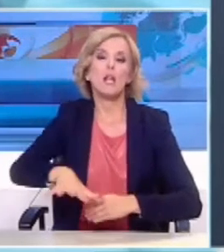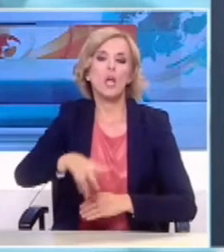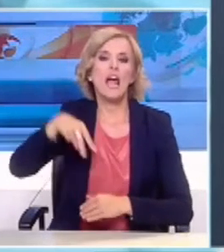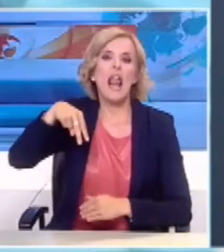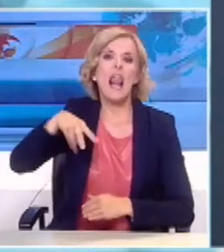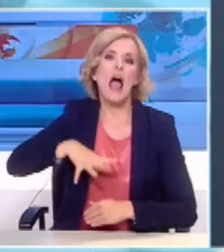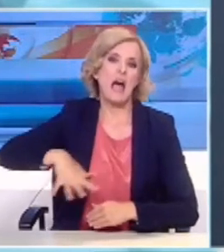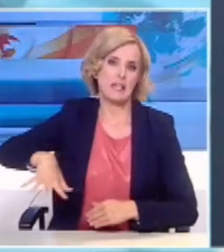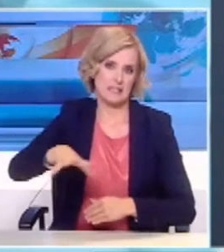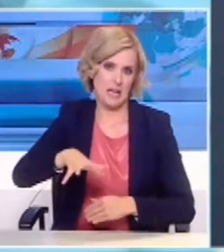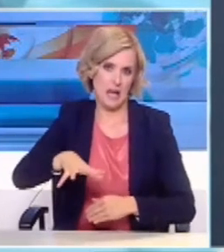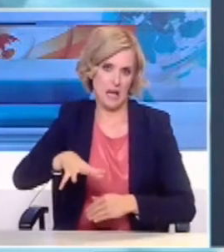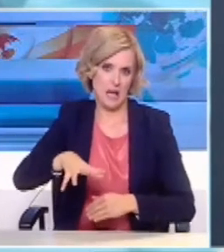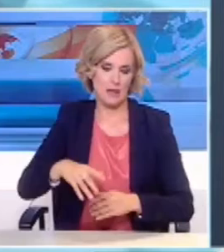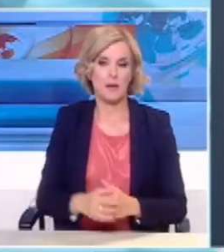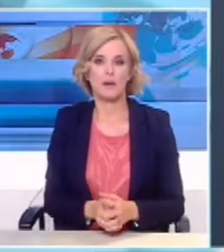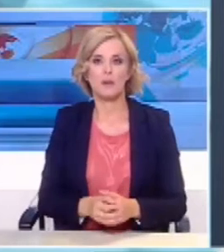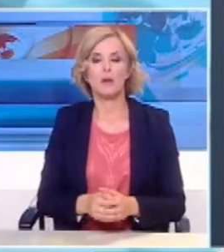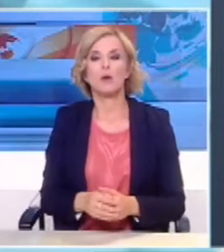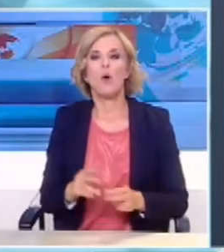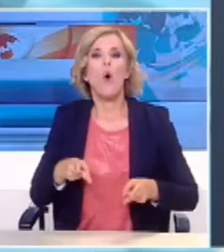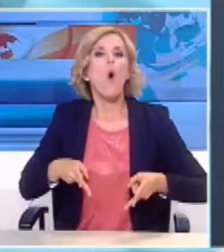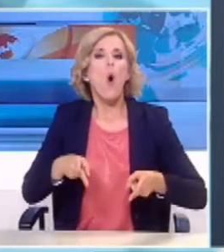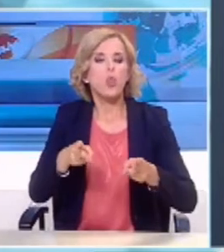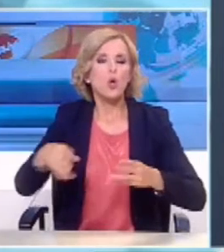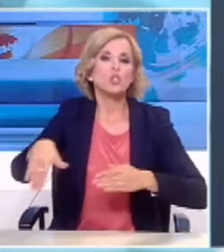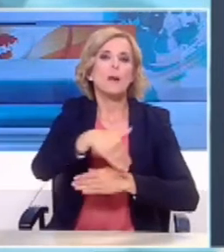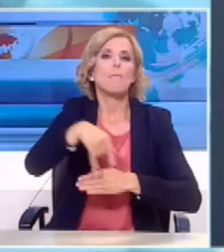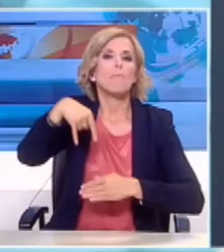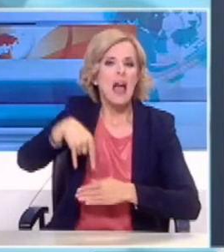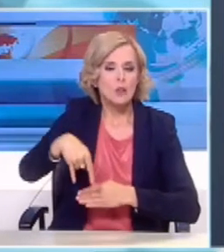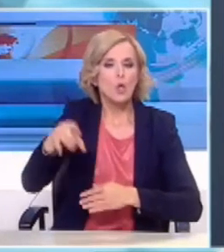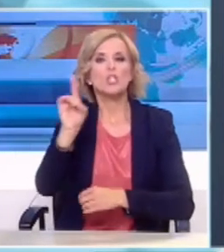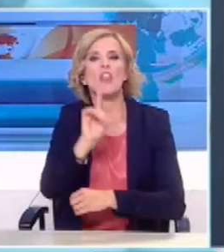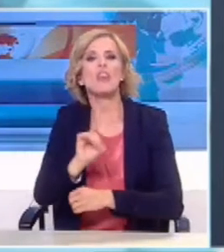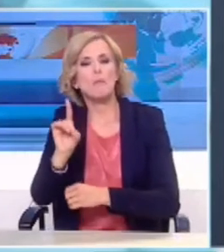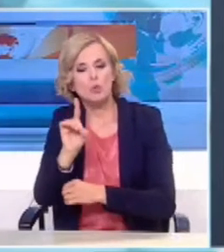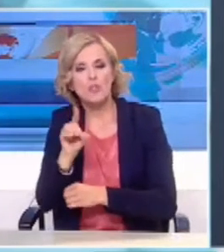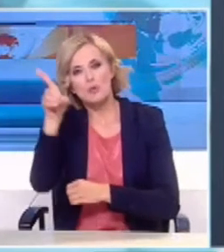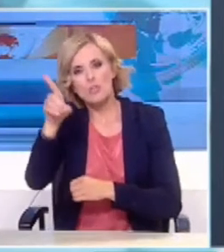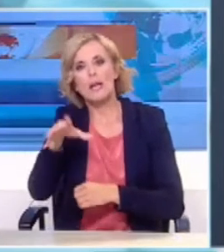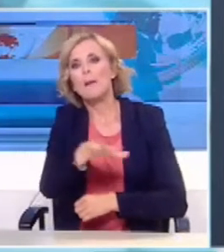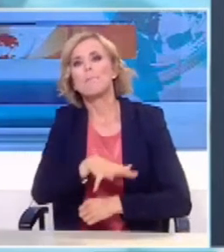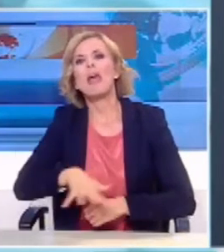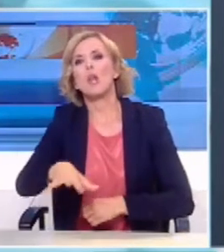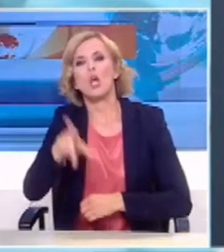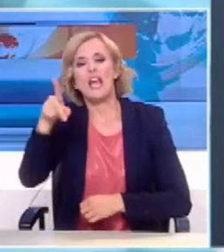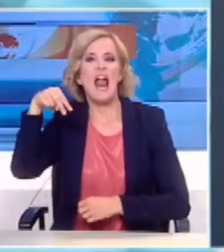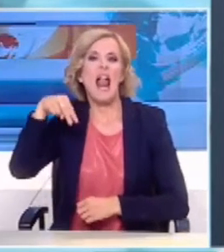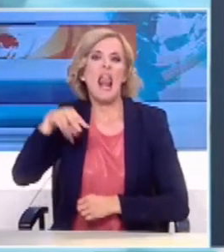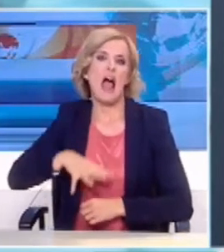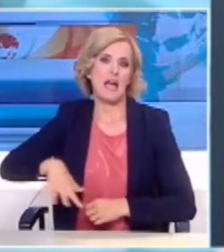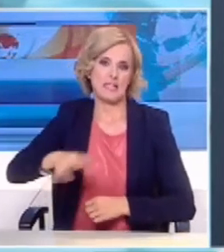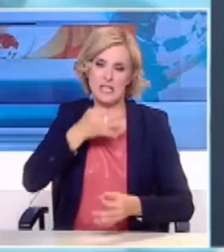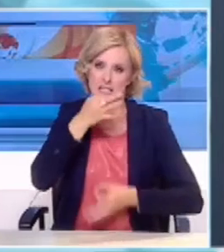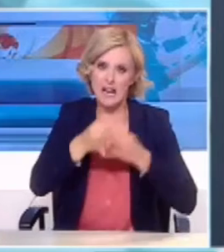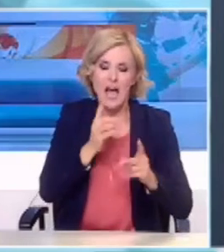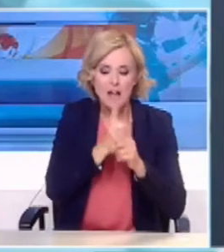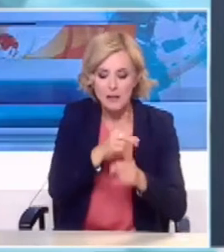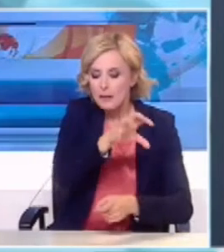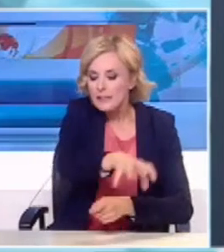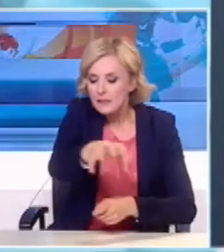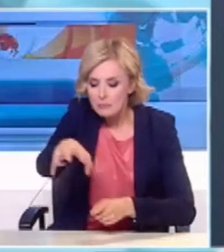οικοδομικά τετράγωνα που περικλείονται από τις οδούς Πλάτωνος, Δημοσθένους, Γοργία, Βιωτίας, Αντιγόνης,